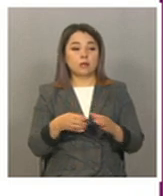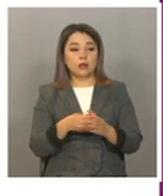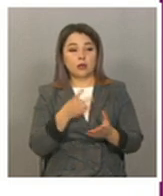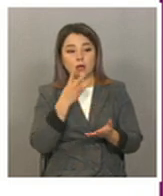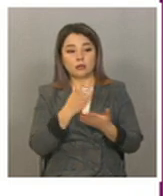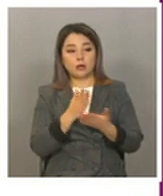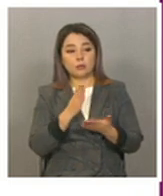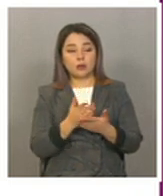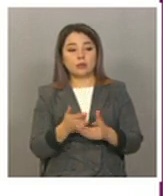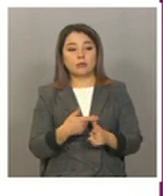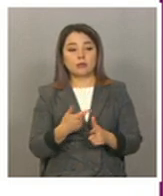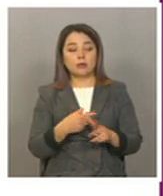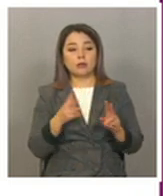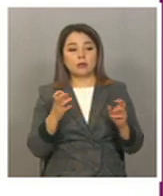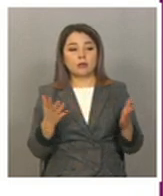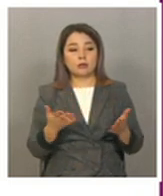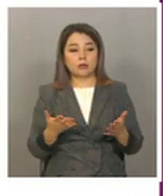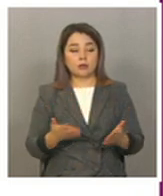көрсетіңіз.